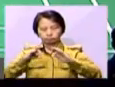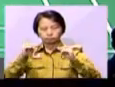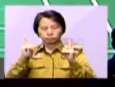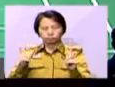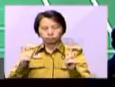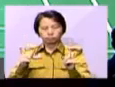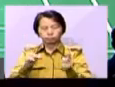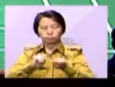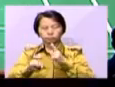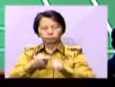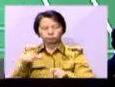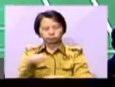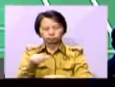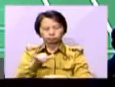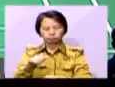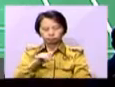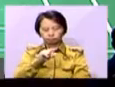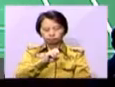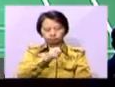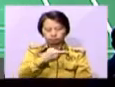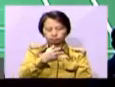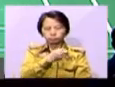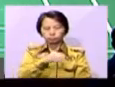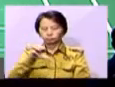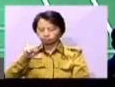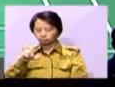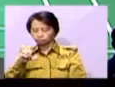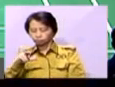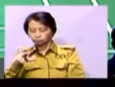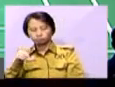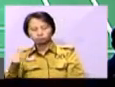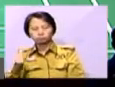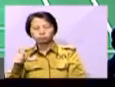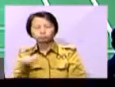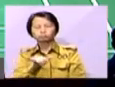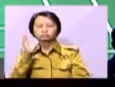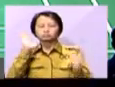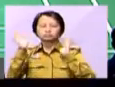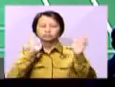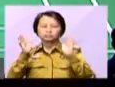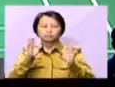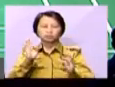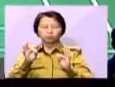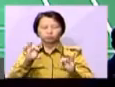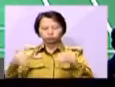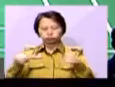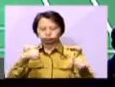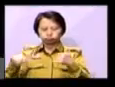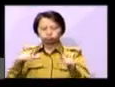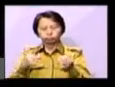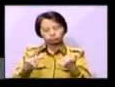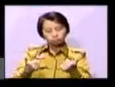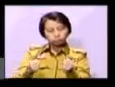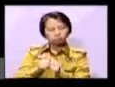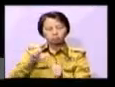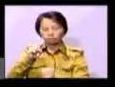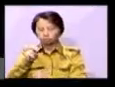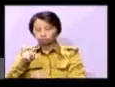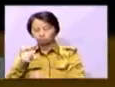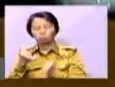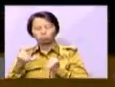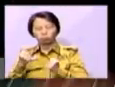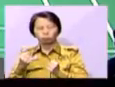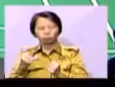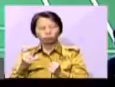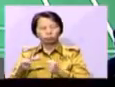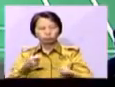pertemuan dua rakan sepelatih, Goh Jin Wei dan Sonia Chia. Walaupun mempamerkan permainan menarik, Sonia tetap gagal